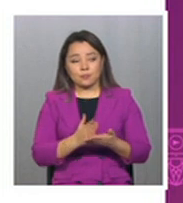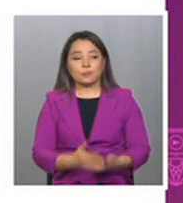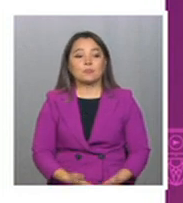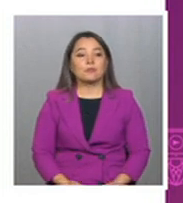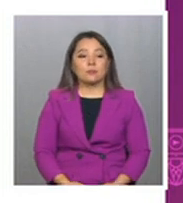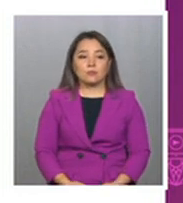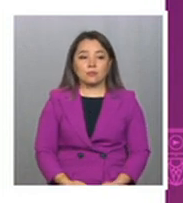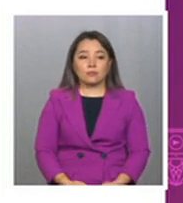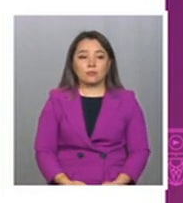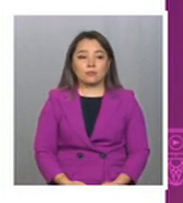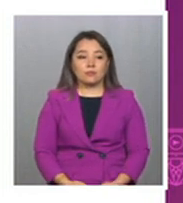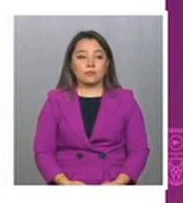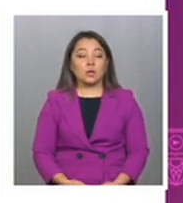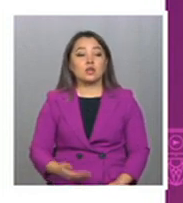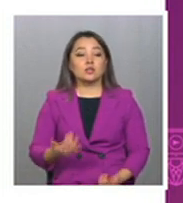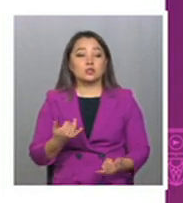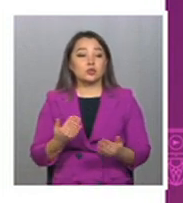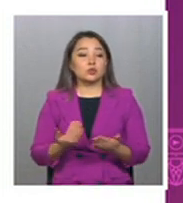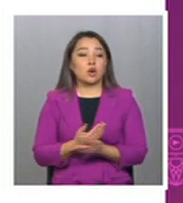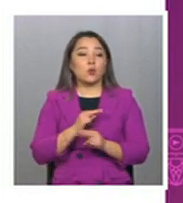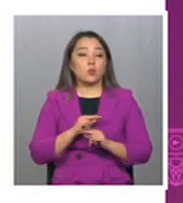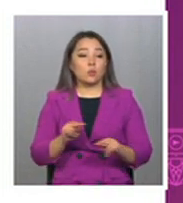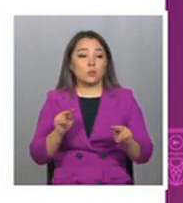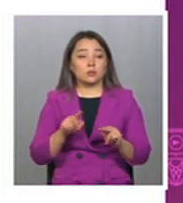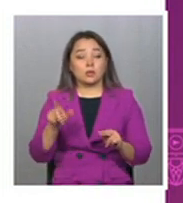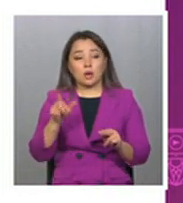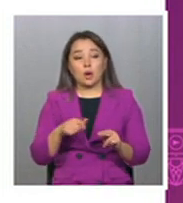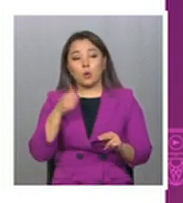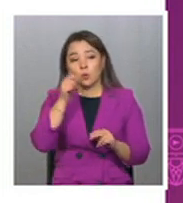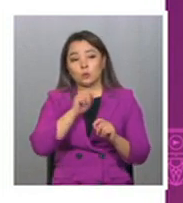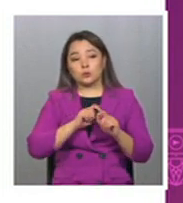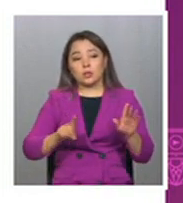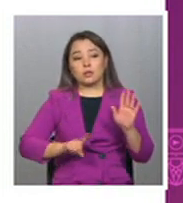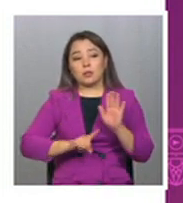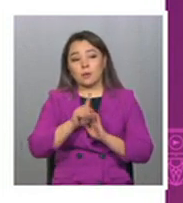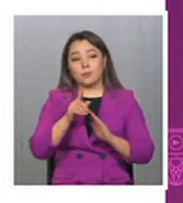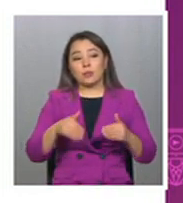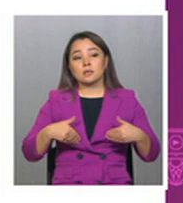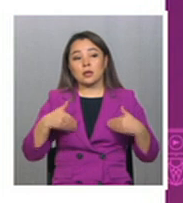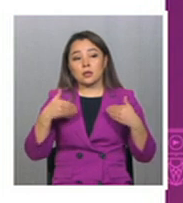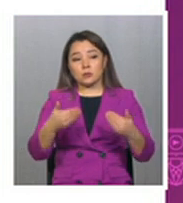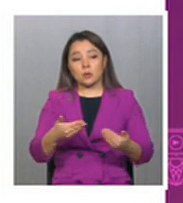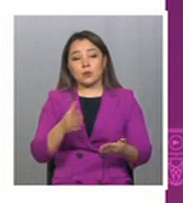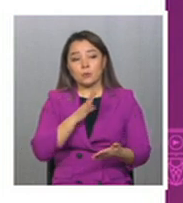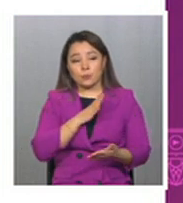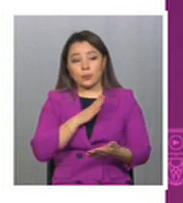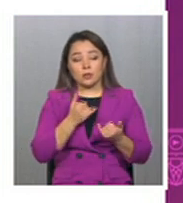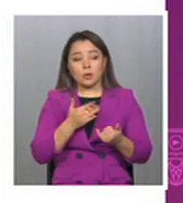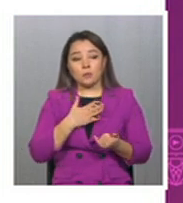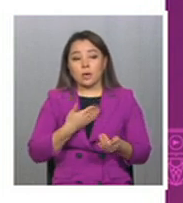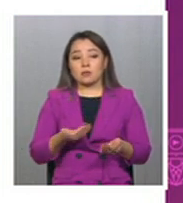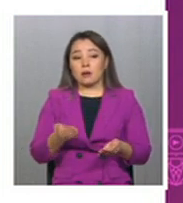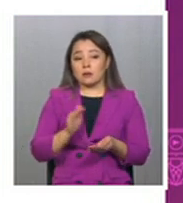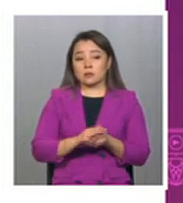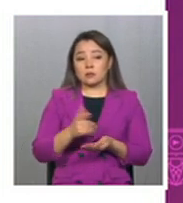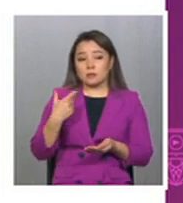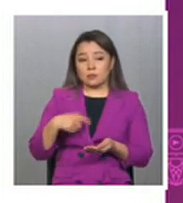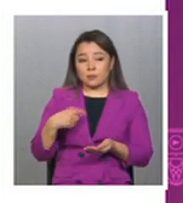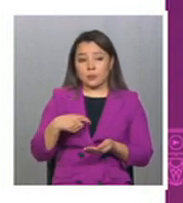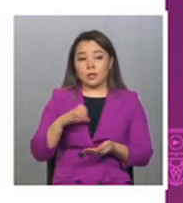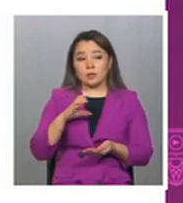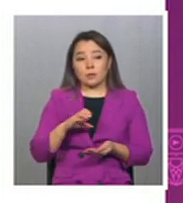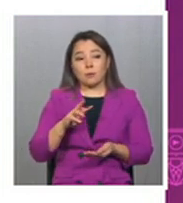үзінді. Жаңа оқытушы бізді оқу жылының басталуымен құттықтады. Өзін таныстырды.